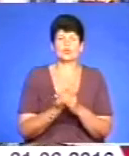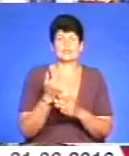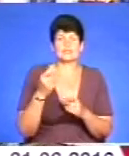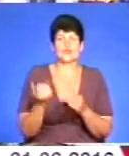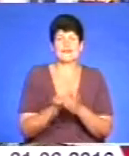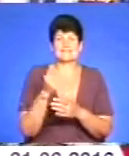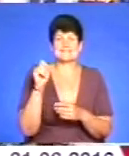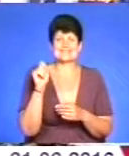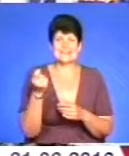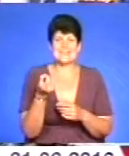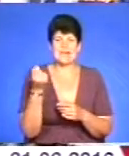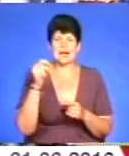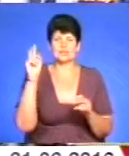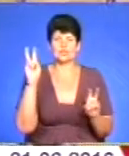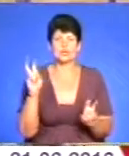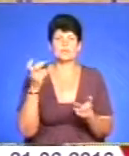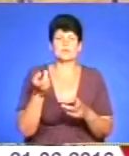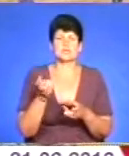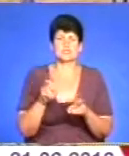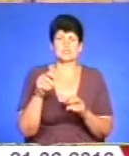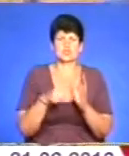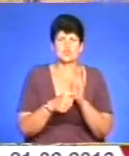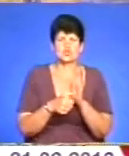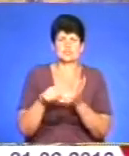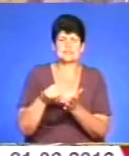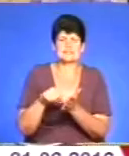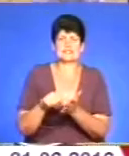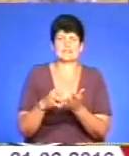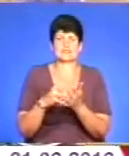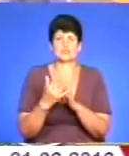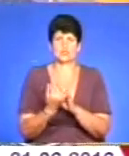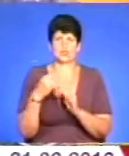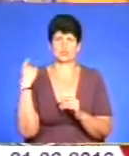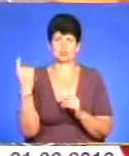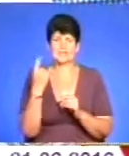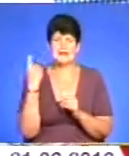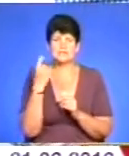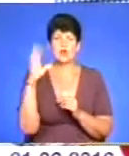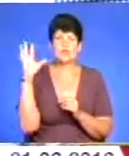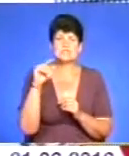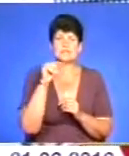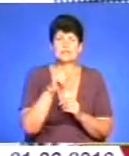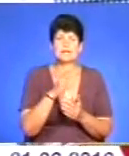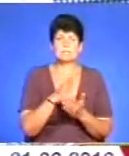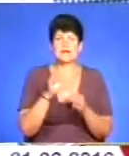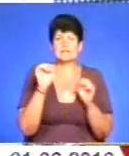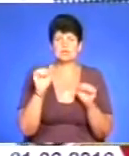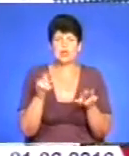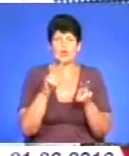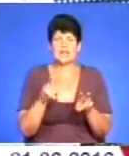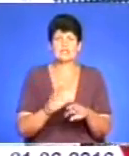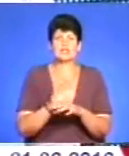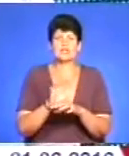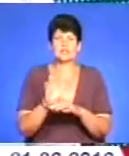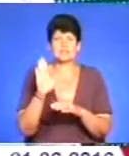на стаці в 2016 долучилося понад 600 представників галузі сільського господарства. Усі вони мали можливість оглянути виробничі